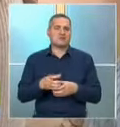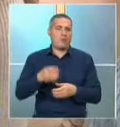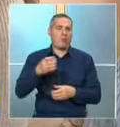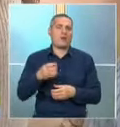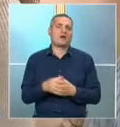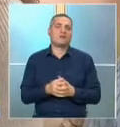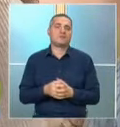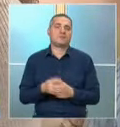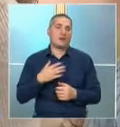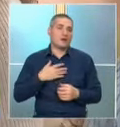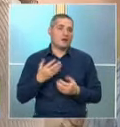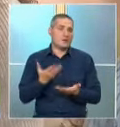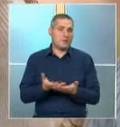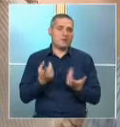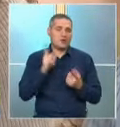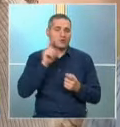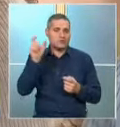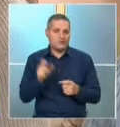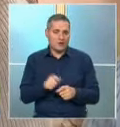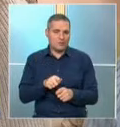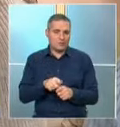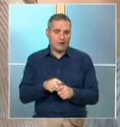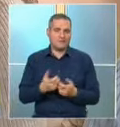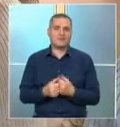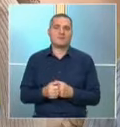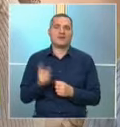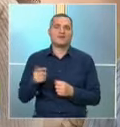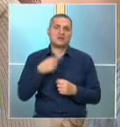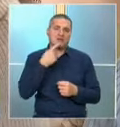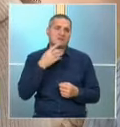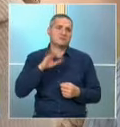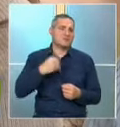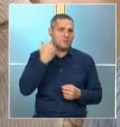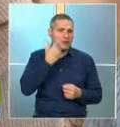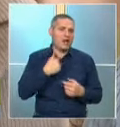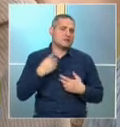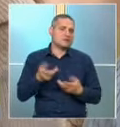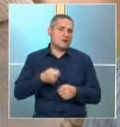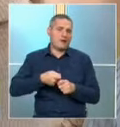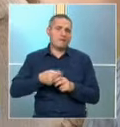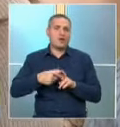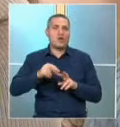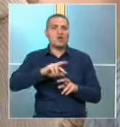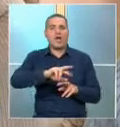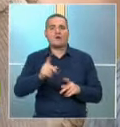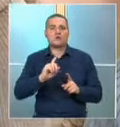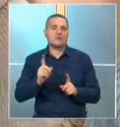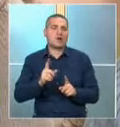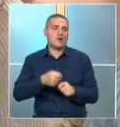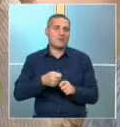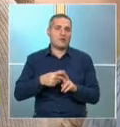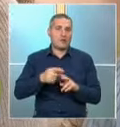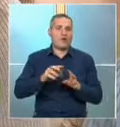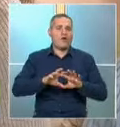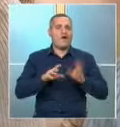бутилка. И, например, когато един човек го направи, той си казва, еми добре, аз съм го направил, обаче пък някой друг не го е. Но